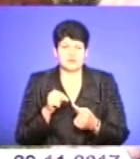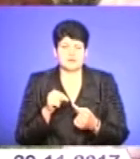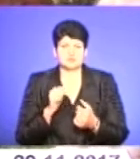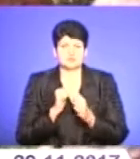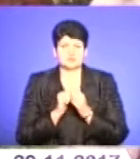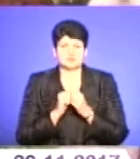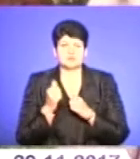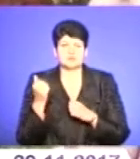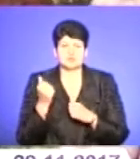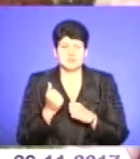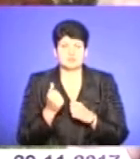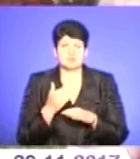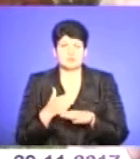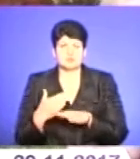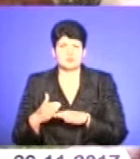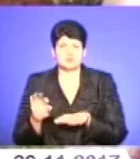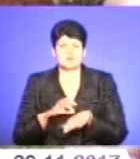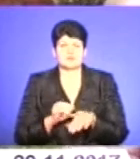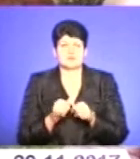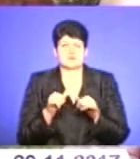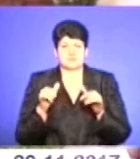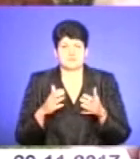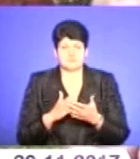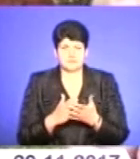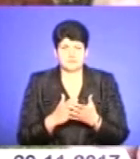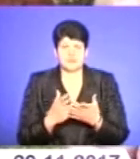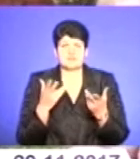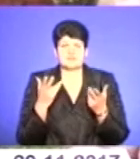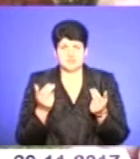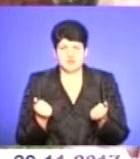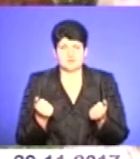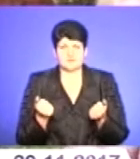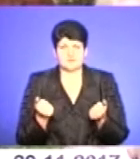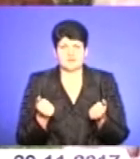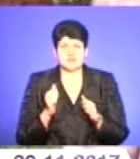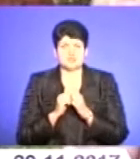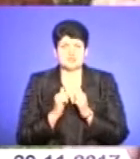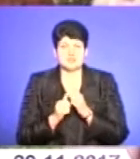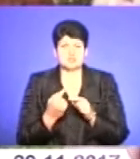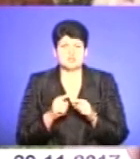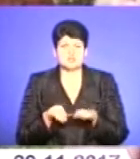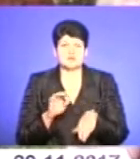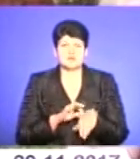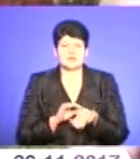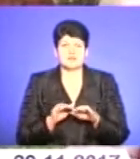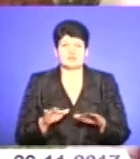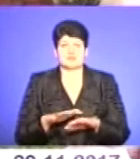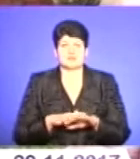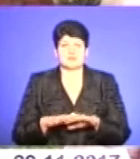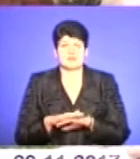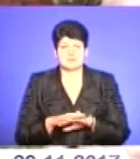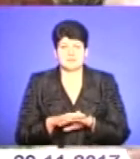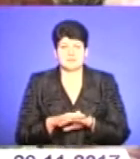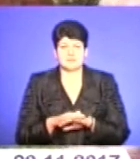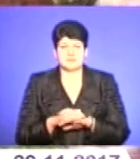щотижнево поступово захворюваність зростає. Звичайно, найчастіше це хворіє дитяче населення,